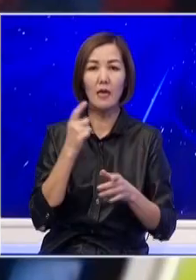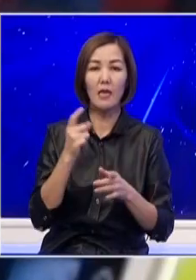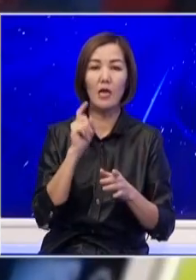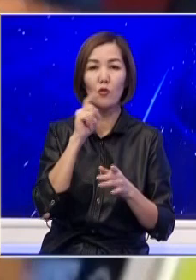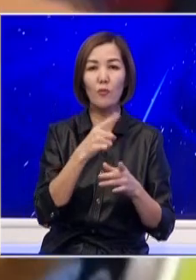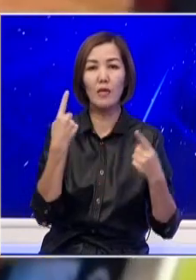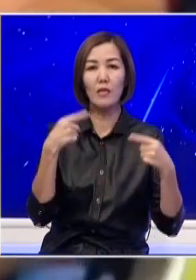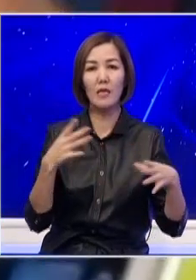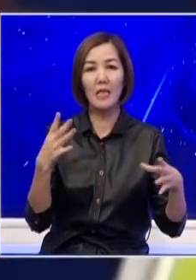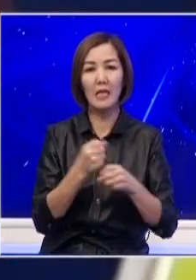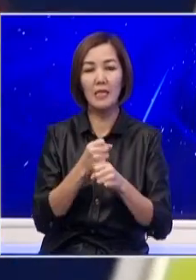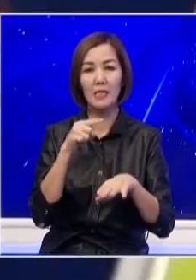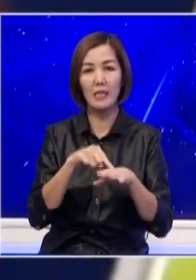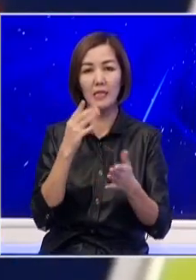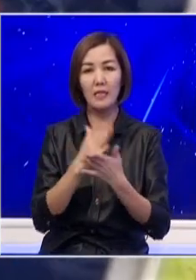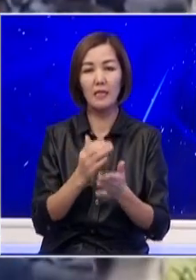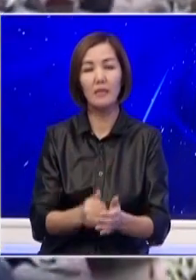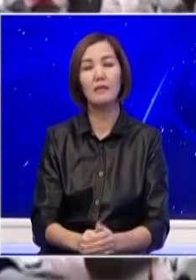экономикадағы дағдарыс себеп болғанын айтады.